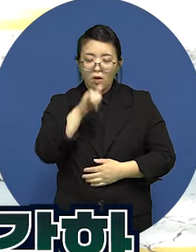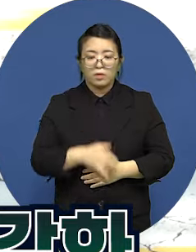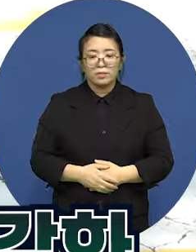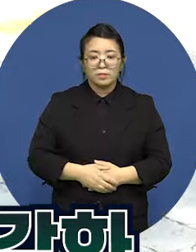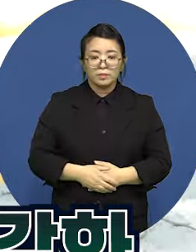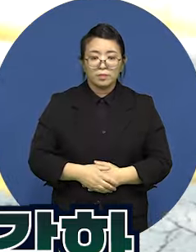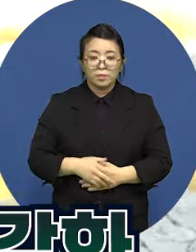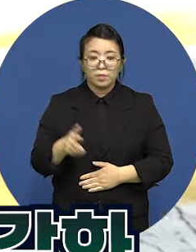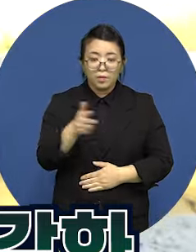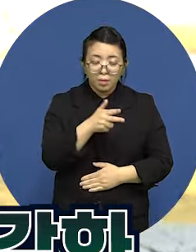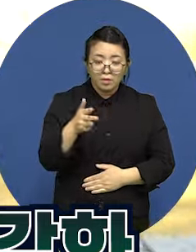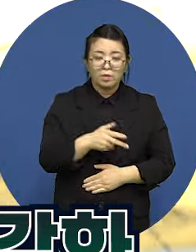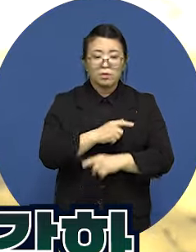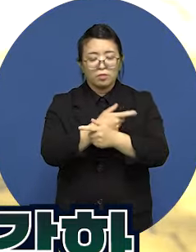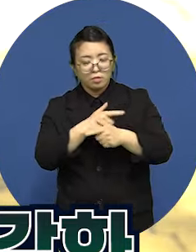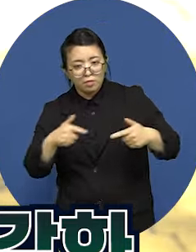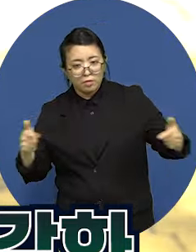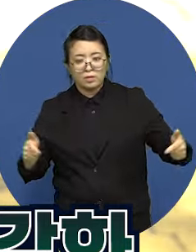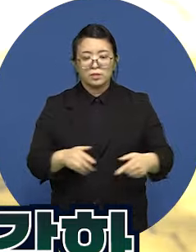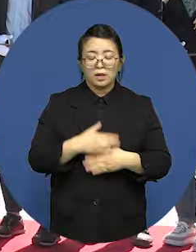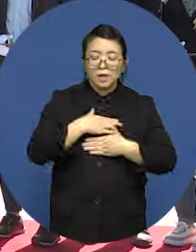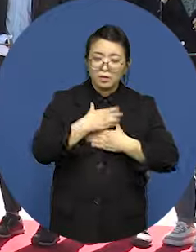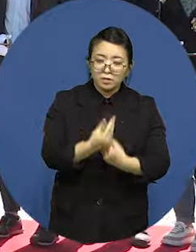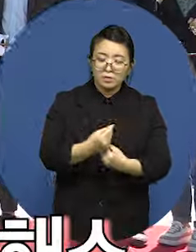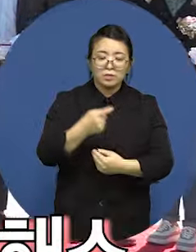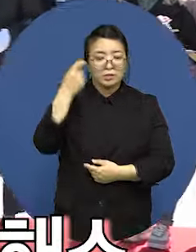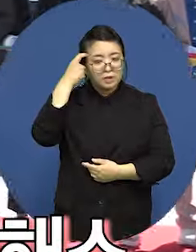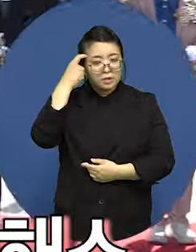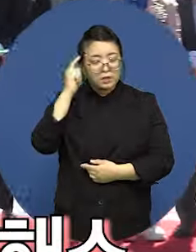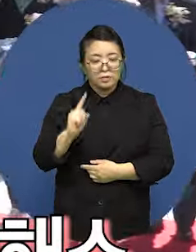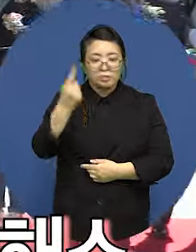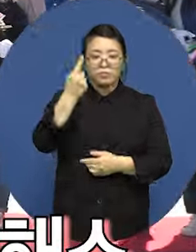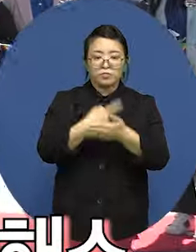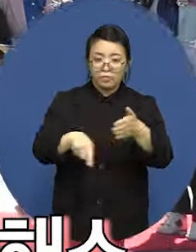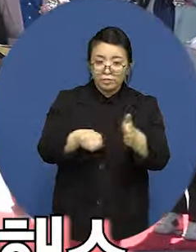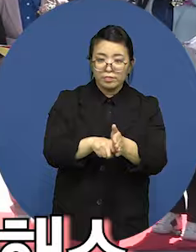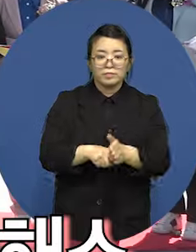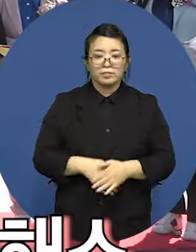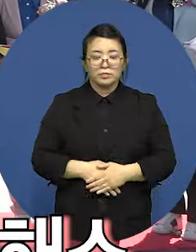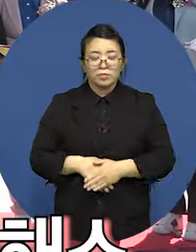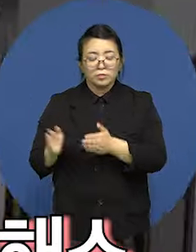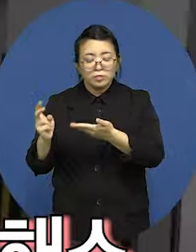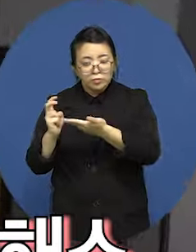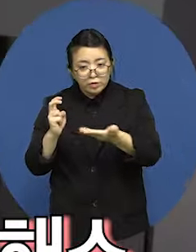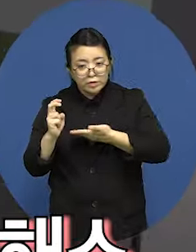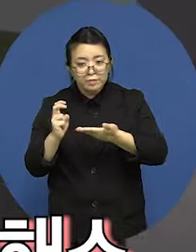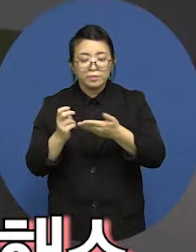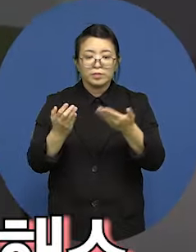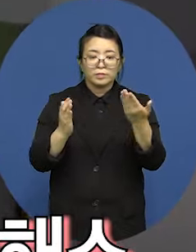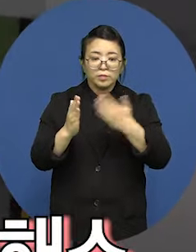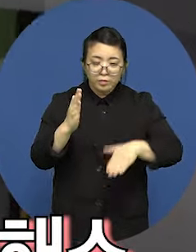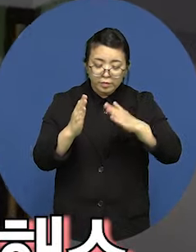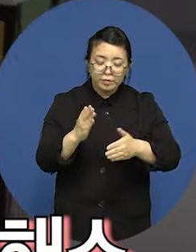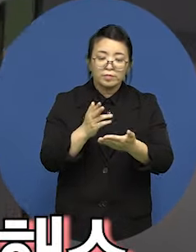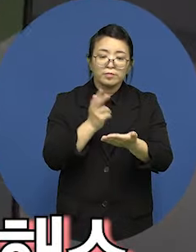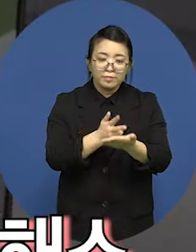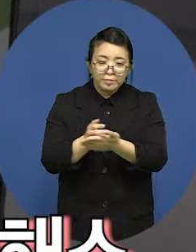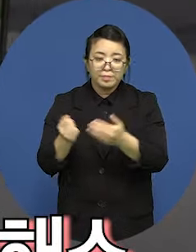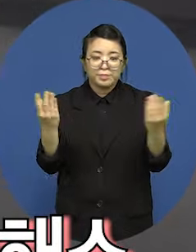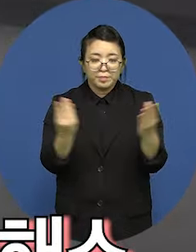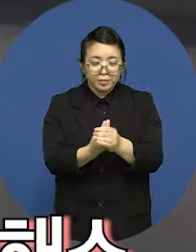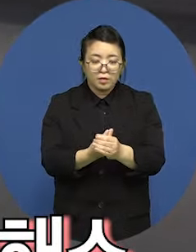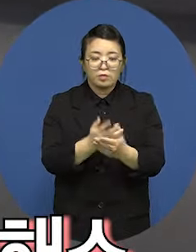설치해 시민들의 안전의식을 높이고 물금 황산마을 공영주차장 조성사업도 완료되어 주차난 문제를